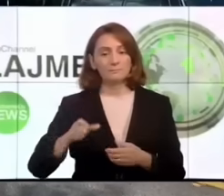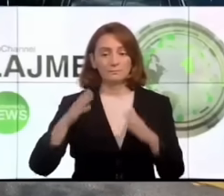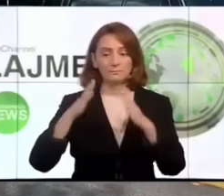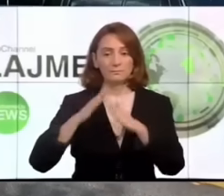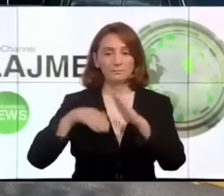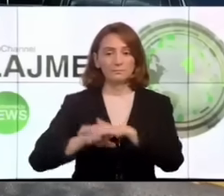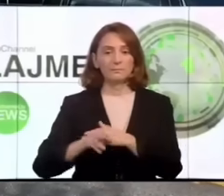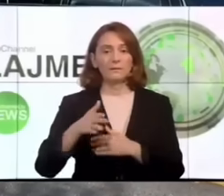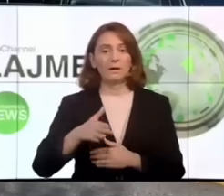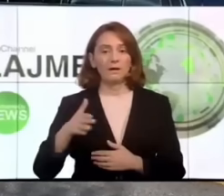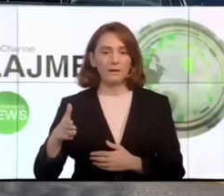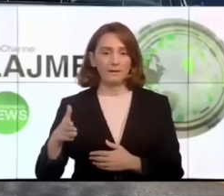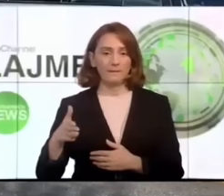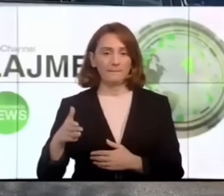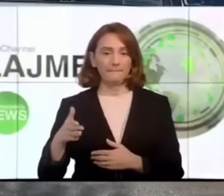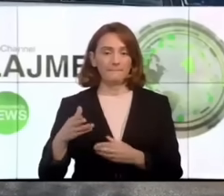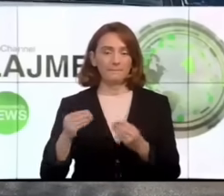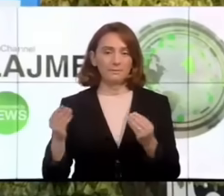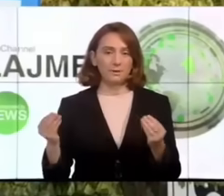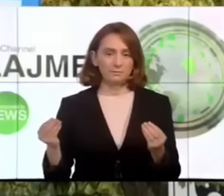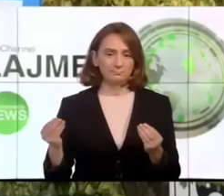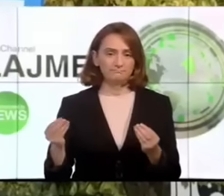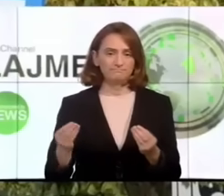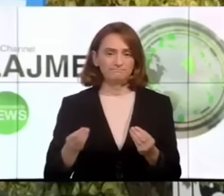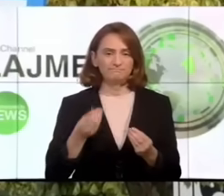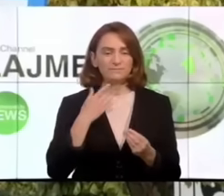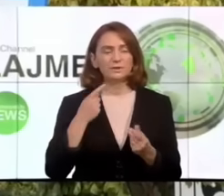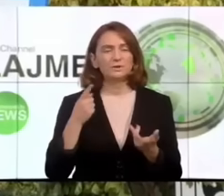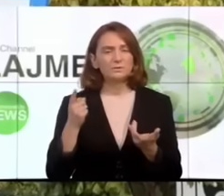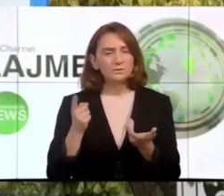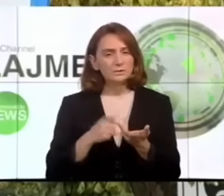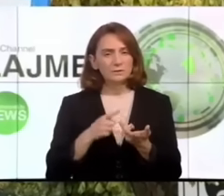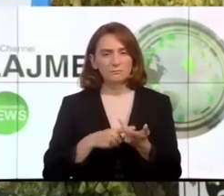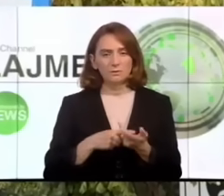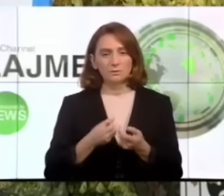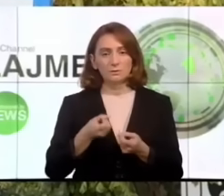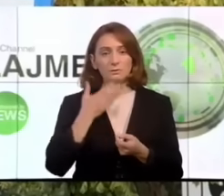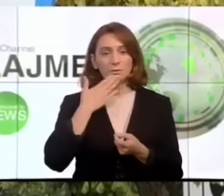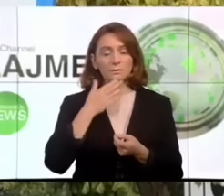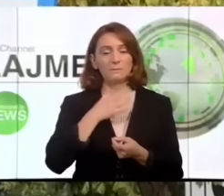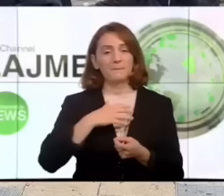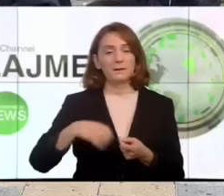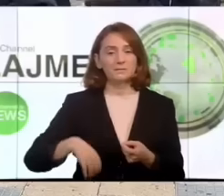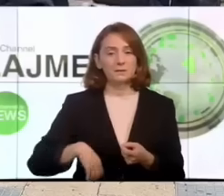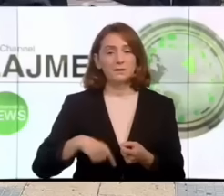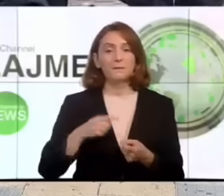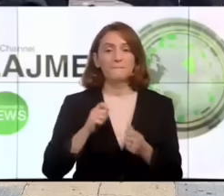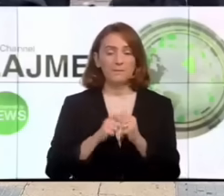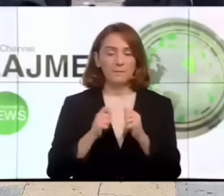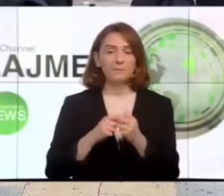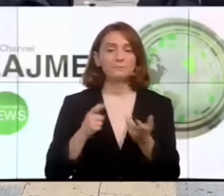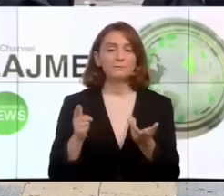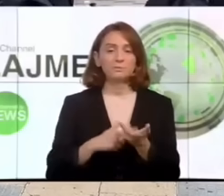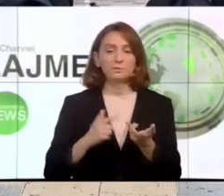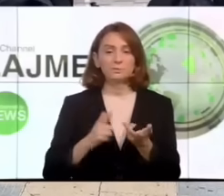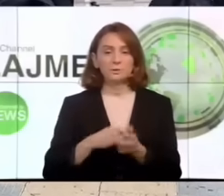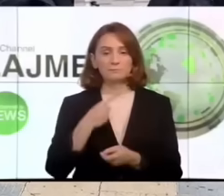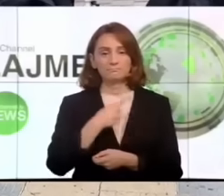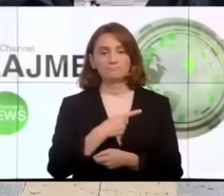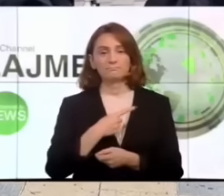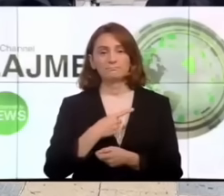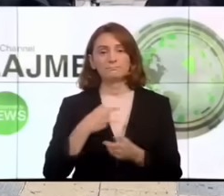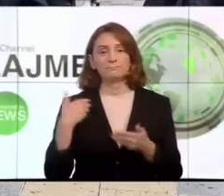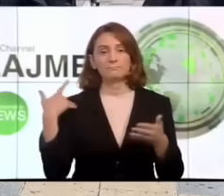i mbante pa leje. Edhe më herët, mes drejtuesve të automjeteve që ofrojnë shërbimin taksi në Shkodër në të zezë, ka patur